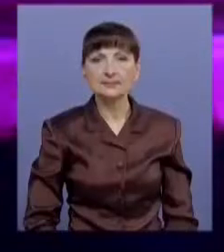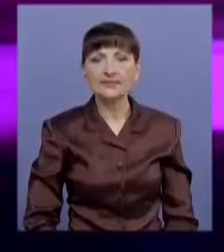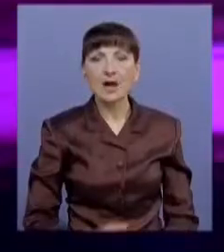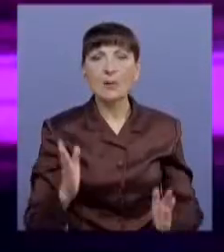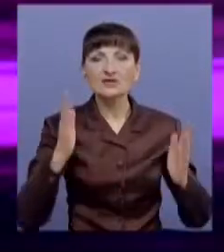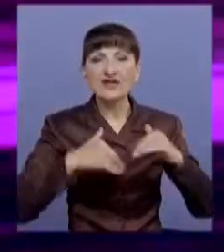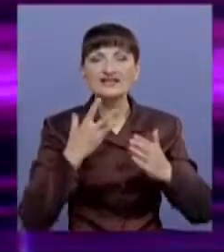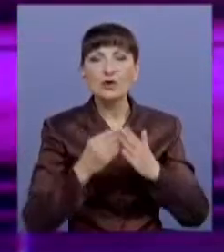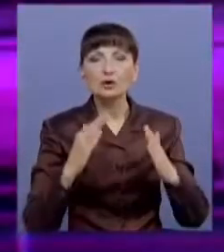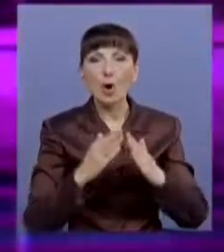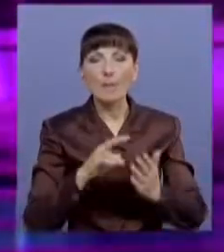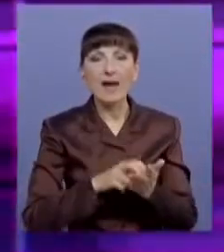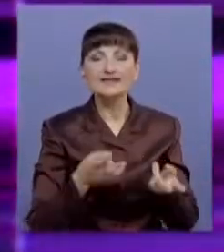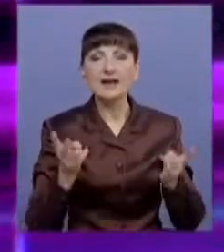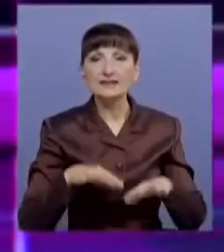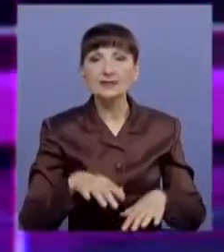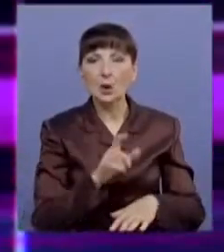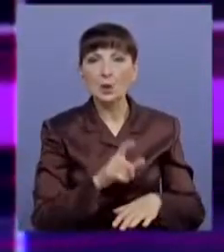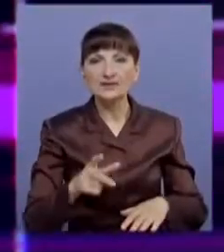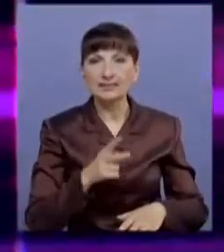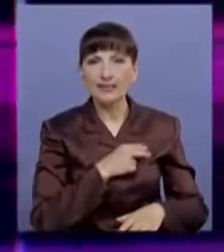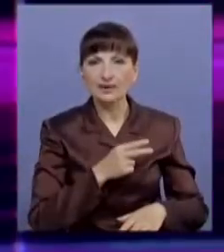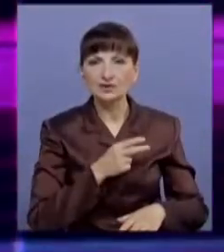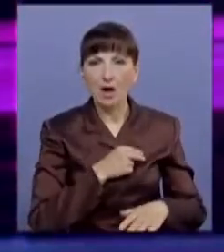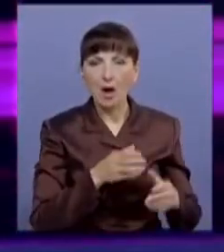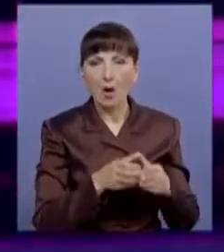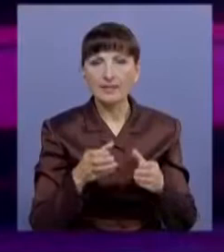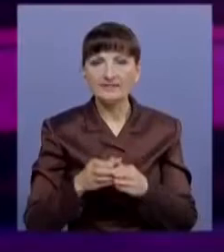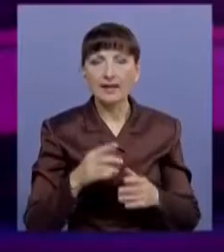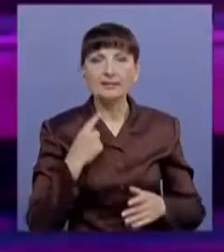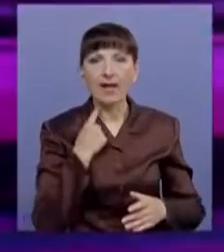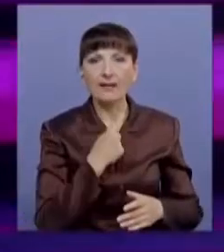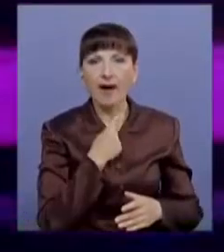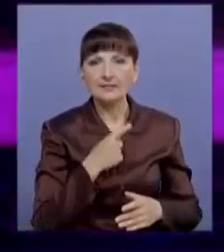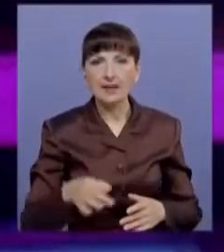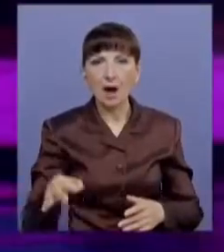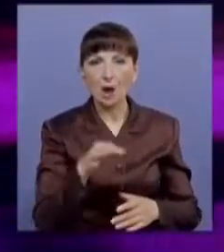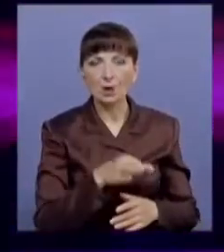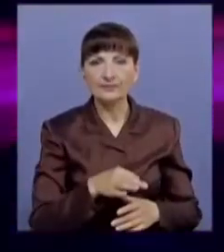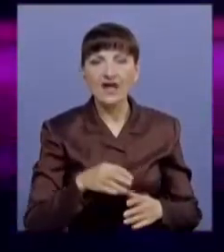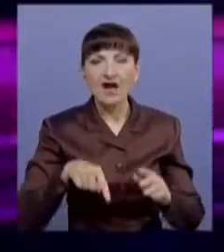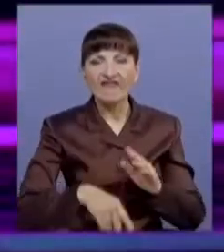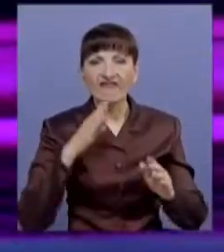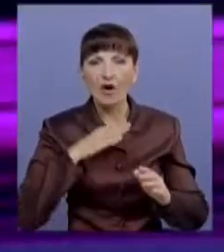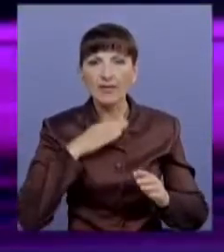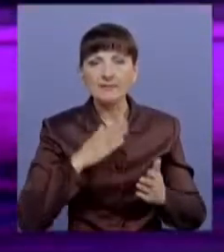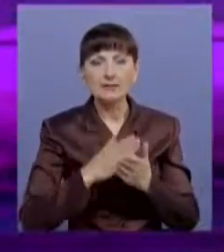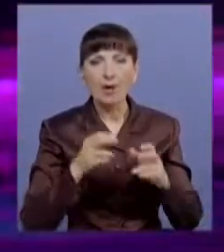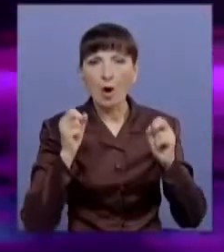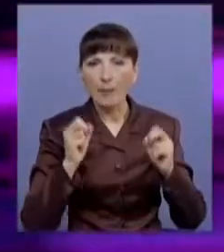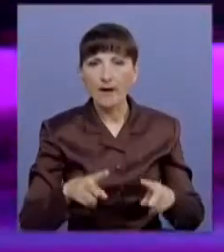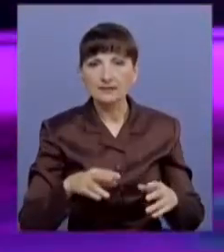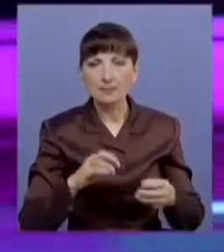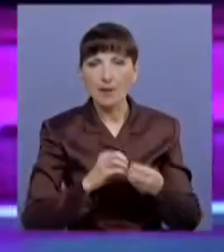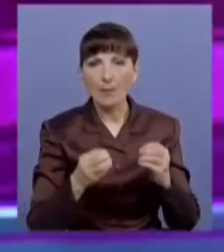Под завалами своих домов боятся остаться жильцы дачных кооперативов Талгарского района Алматинской области. Грунтовые воды стали настоящей